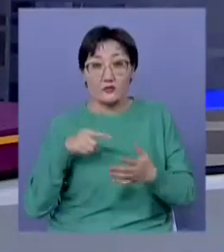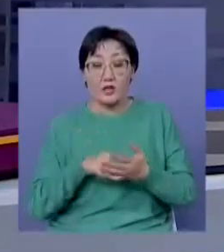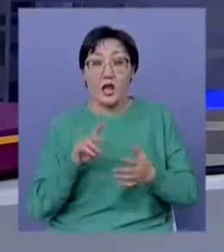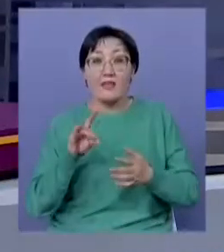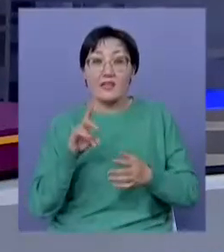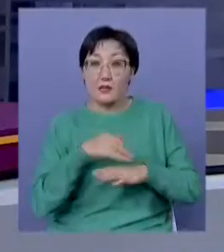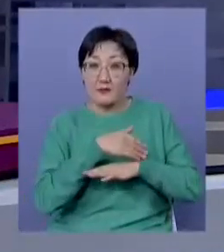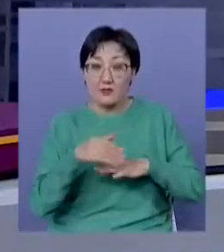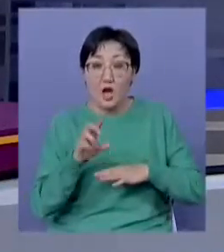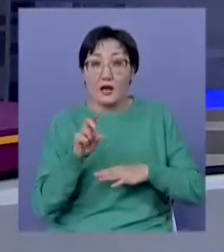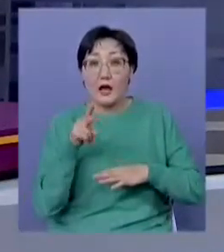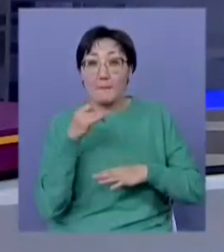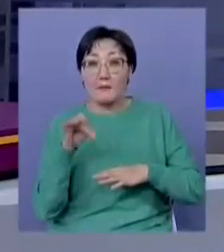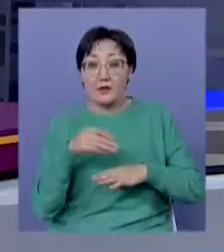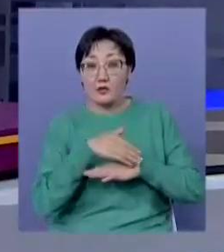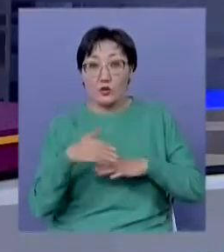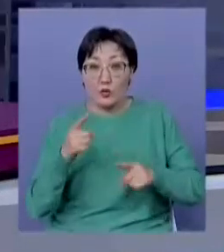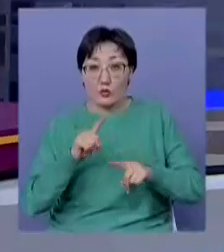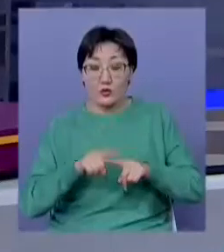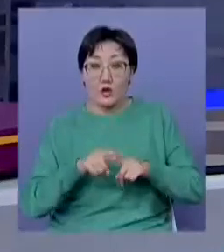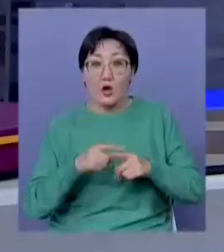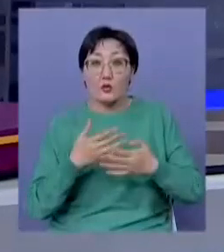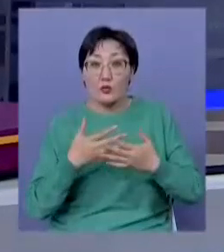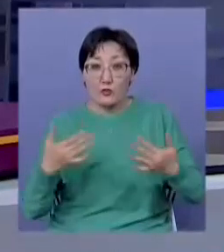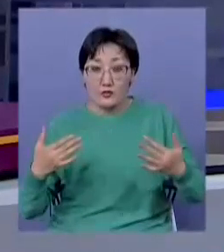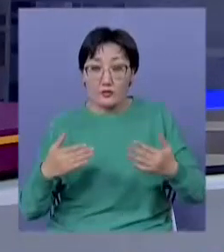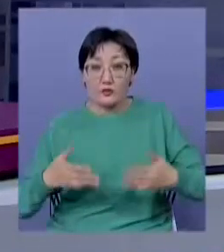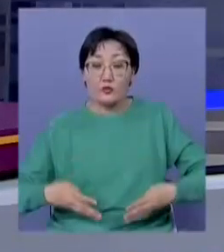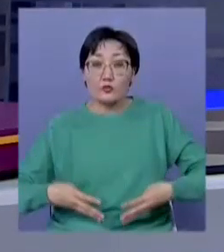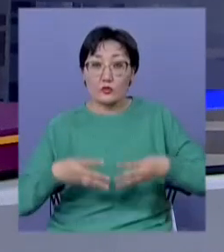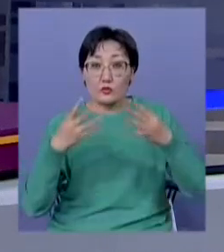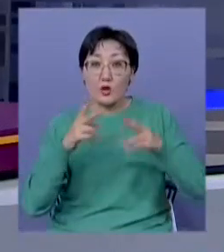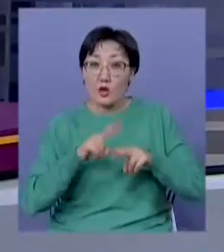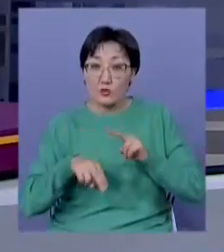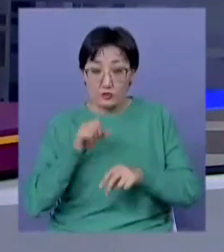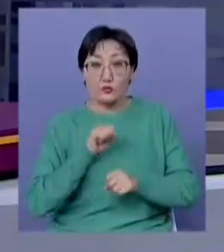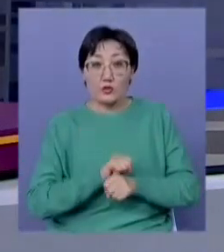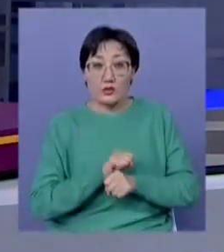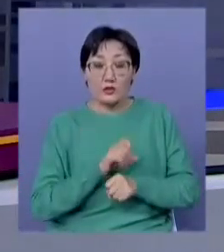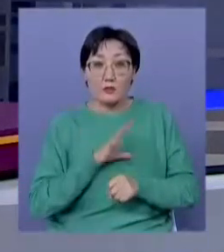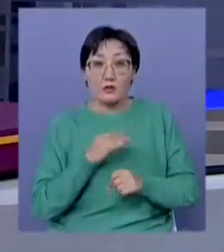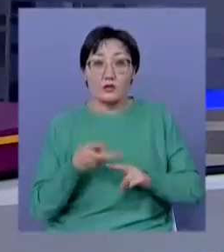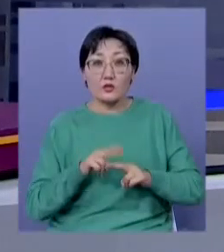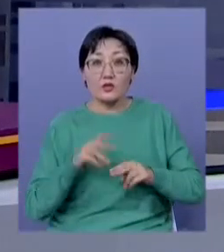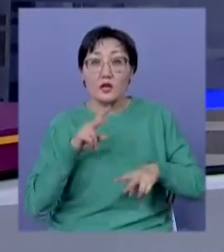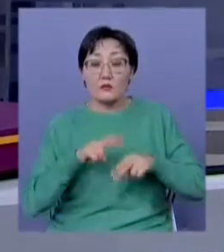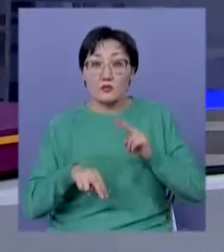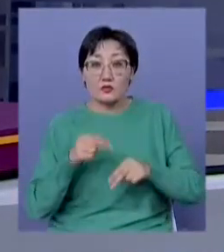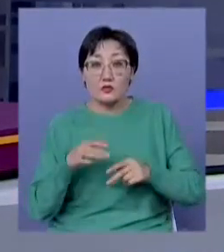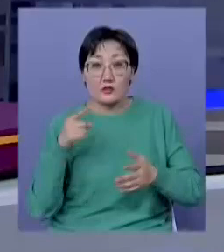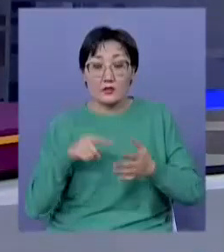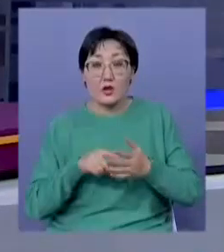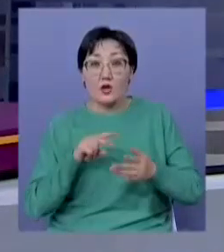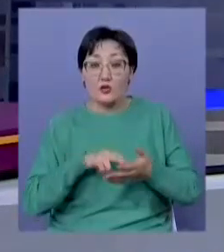Назарбаев даңғылы мен Қабанбай Батыр көшесінің қиылысында көп салалы тұрғын үй кешенінің құрылысы тоқтатылған болатын. Аталған нысан бойынша қалалық